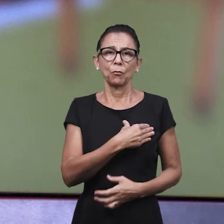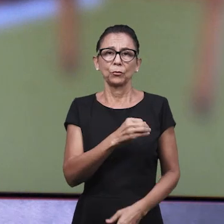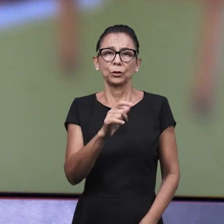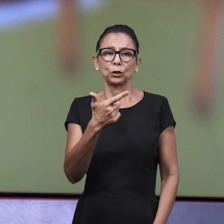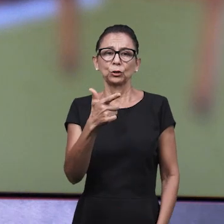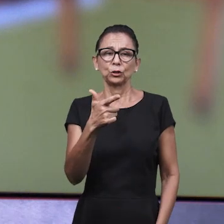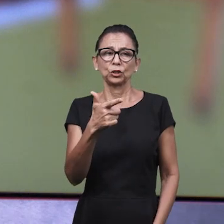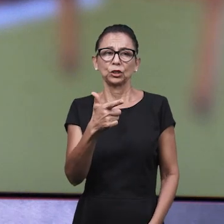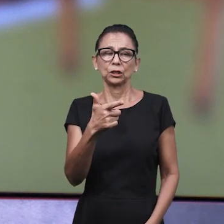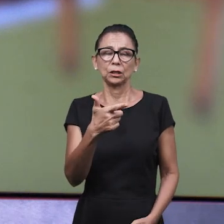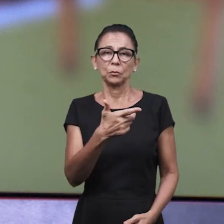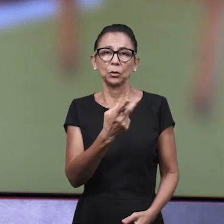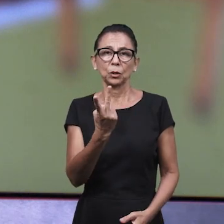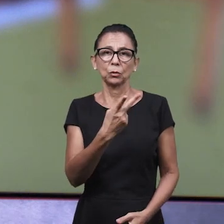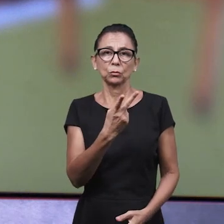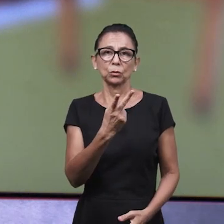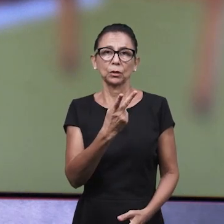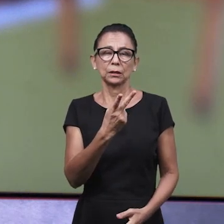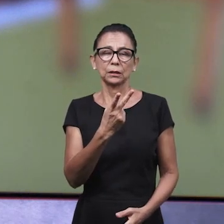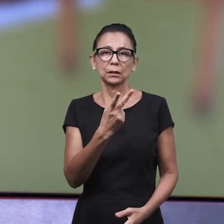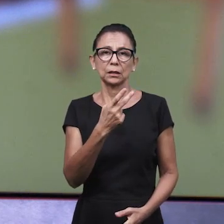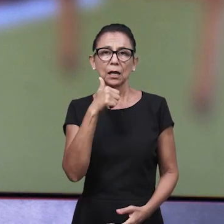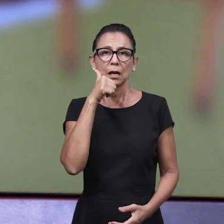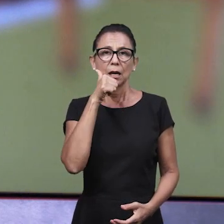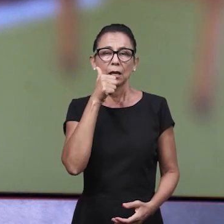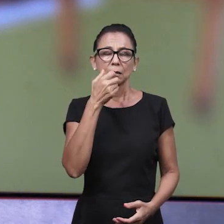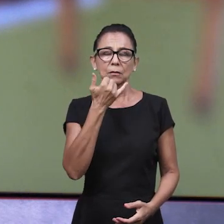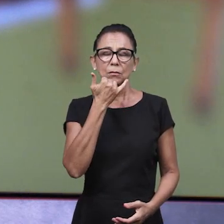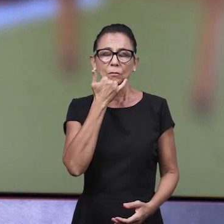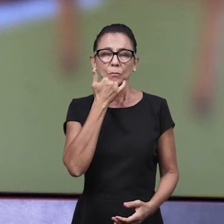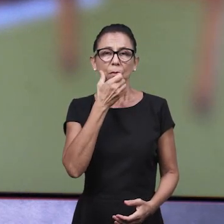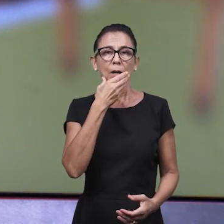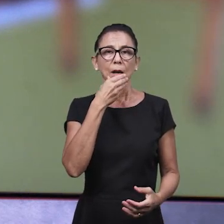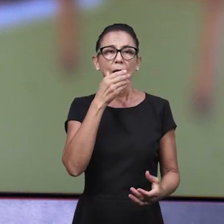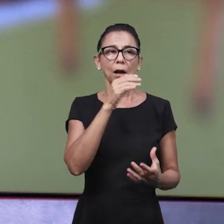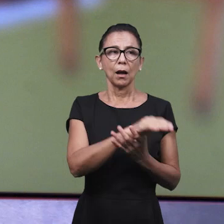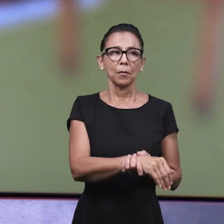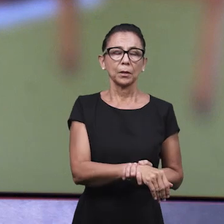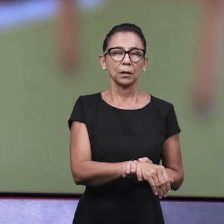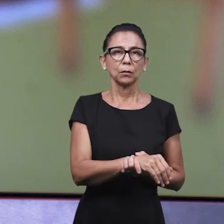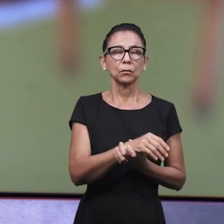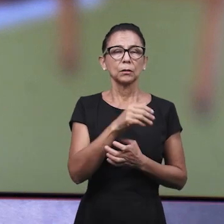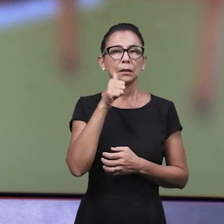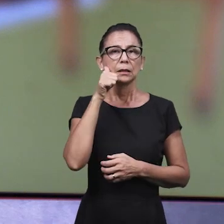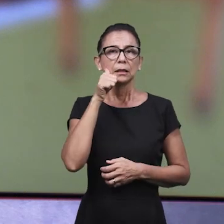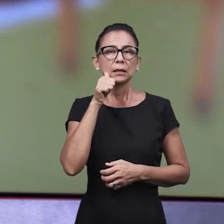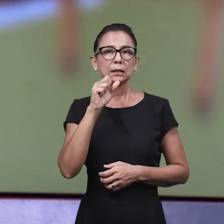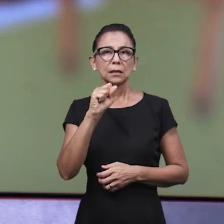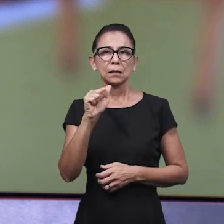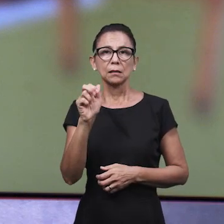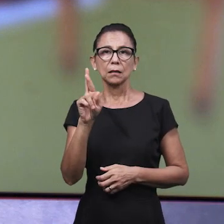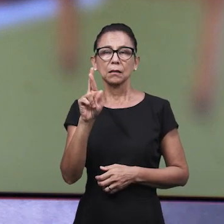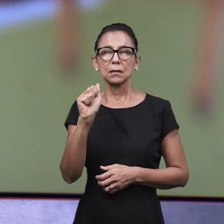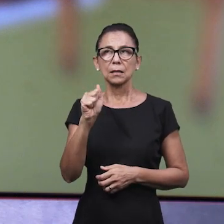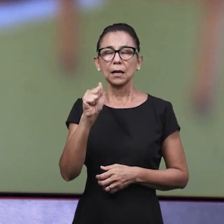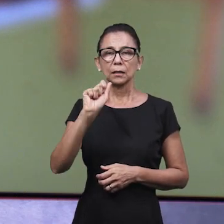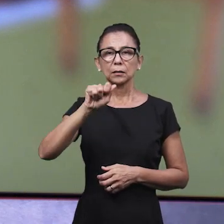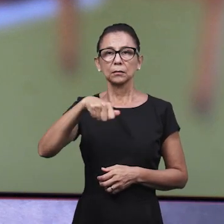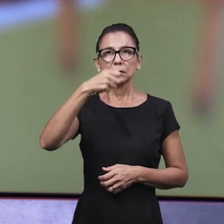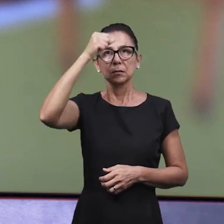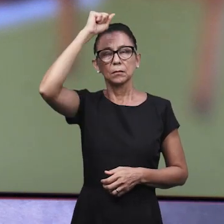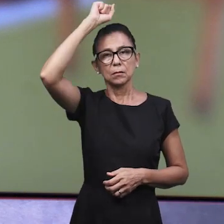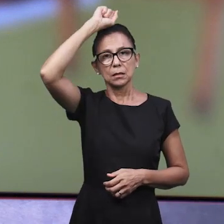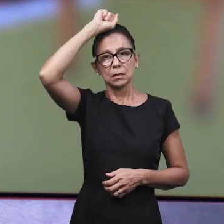la famille d'Abraham, c'était lui, son épouse Sarah. Ils étaient âgés et Sarah ne pouvait pas avoir d'enfant. Mais même